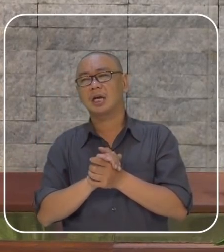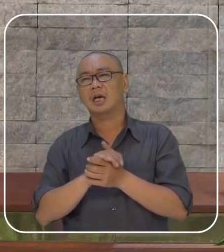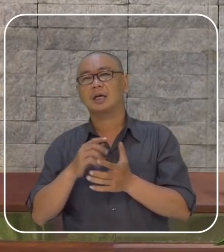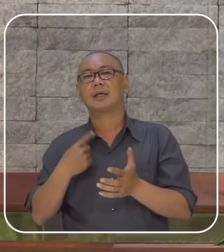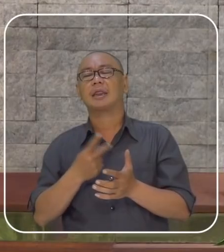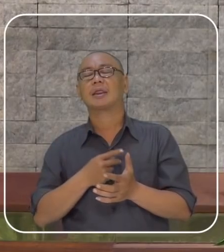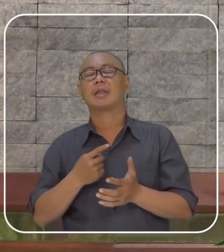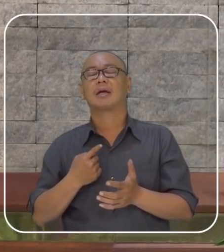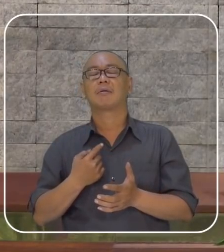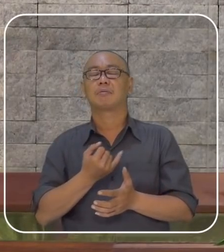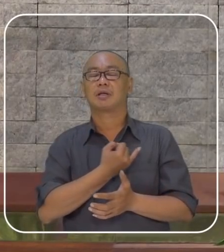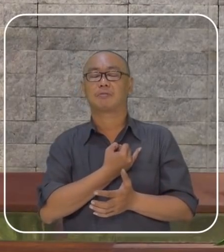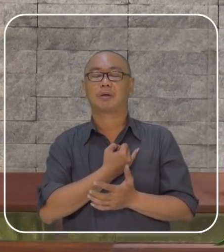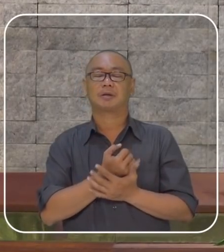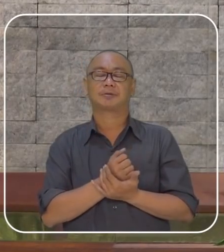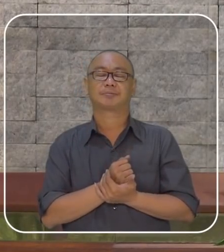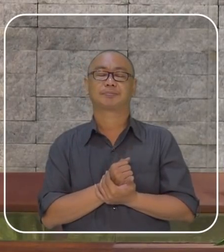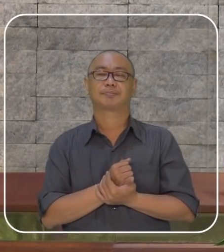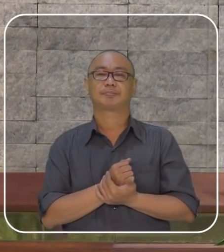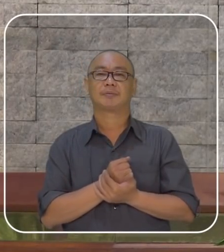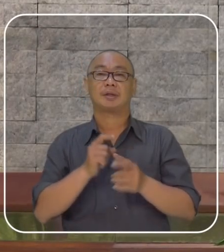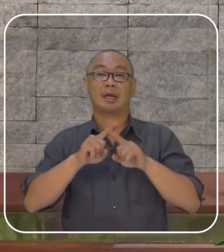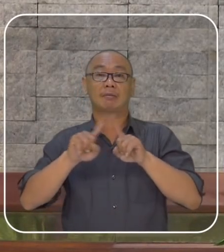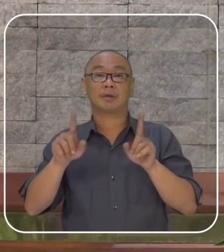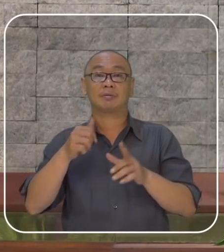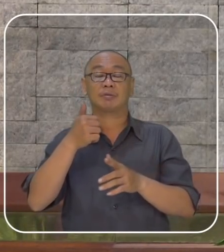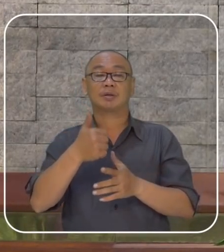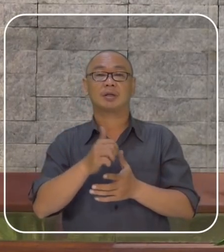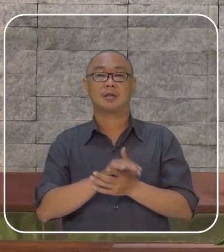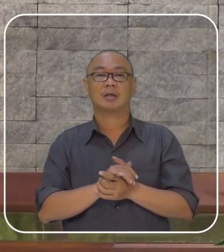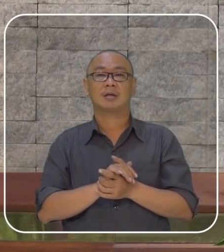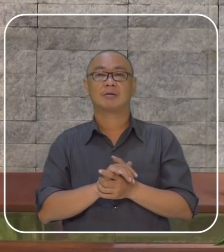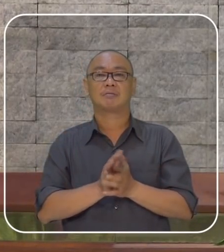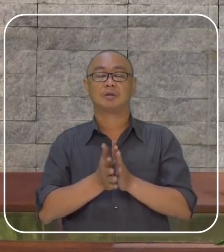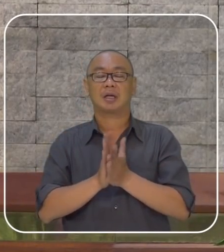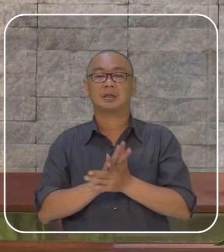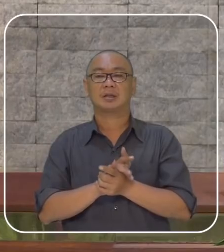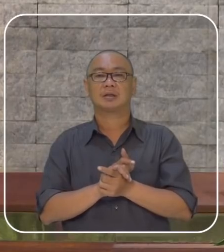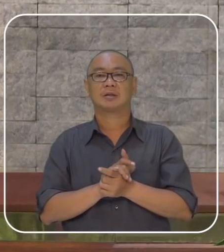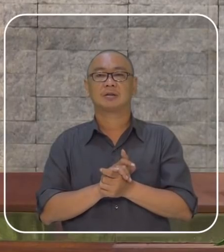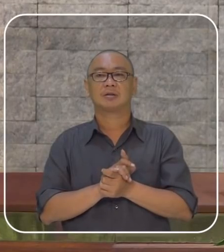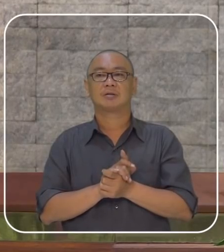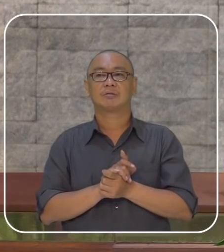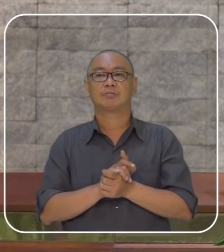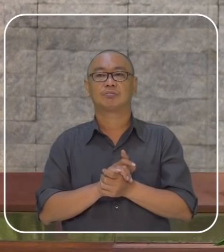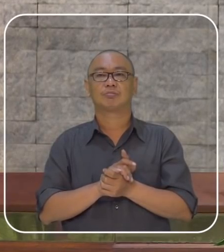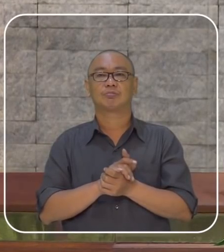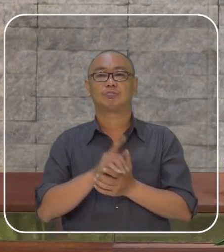Kita beriman. Tetapi bisa kita menjadi tidak